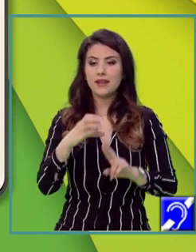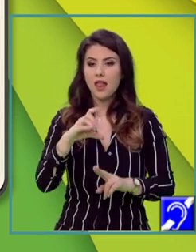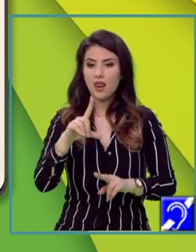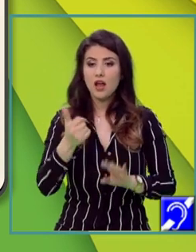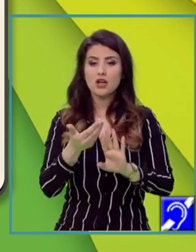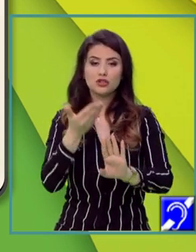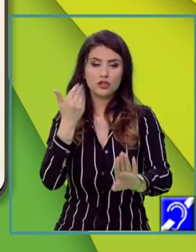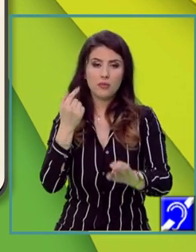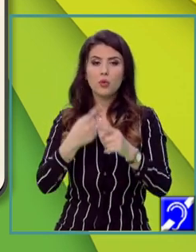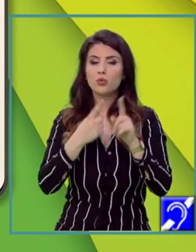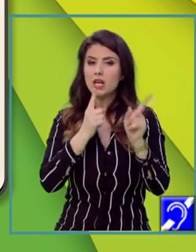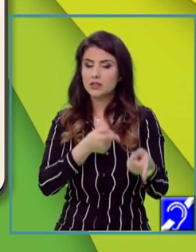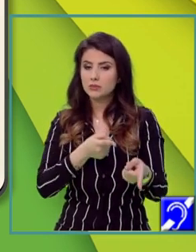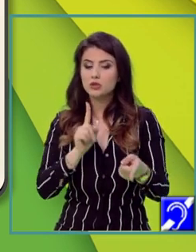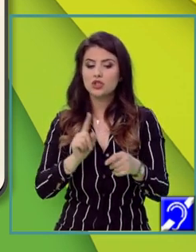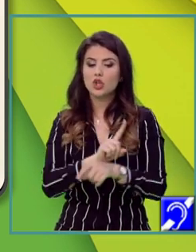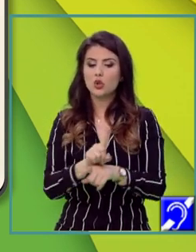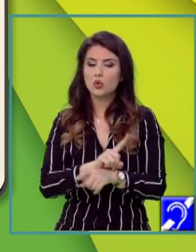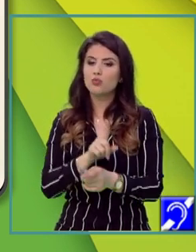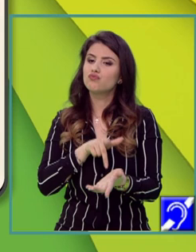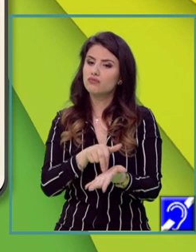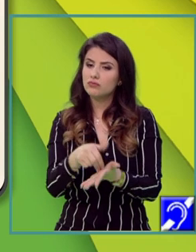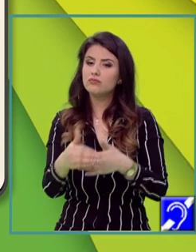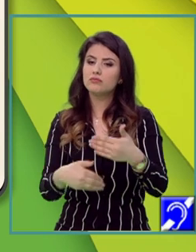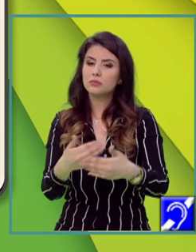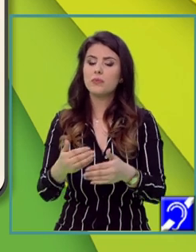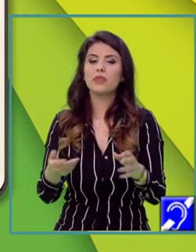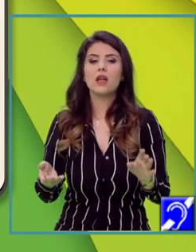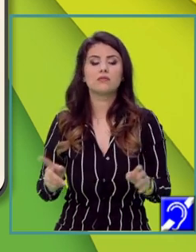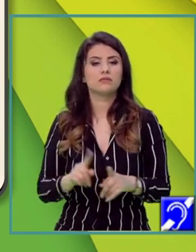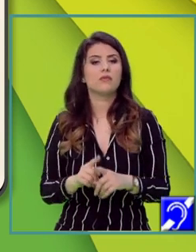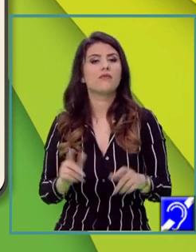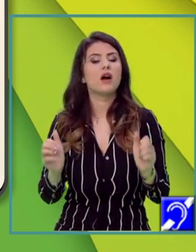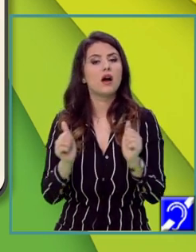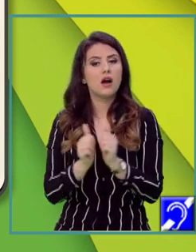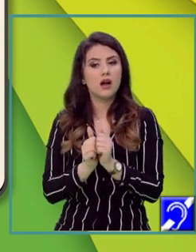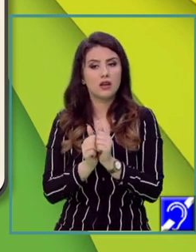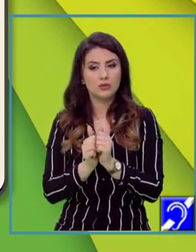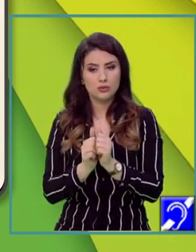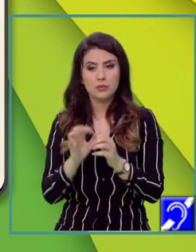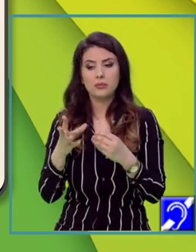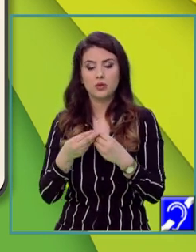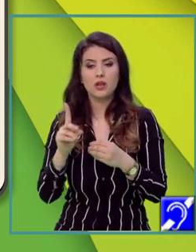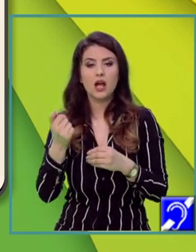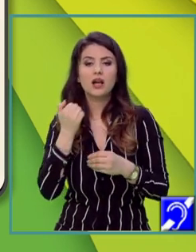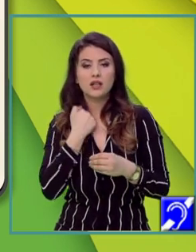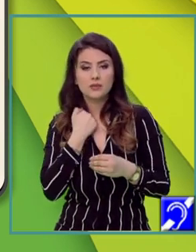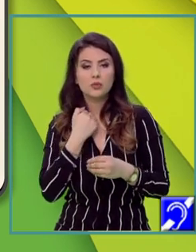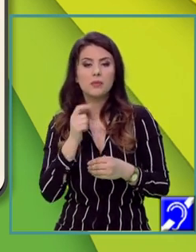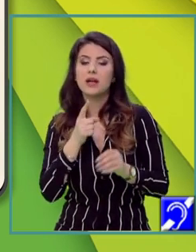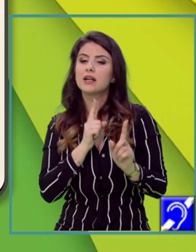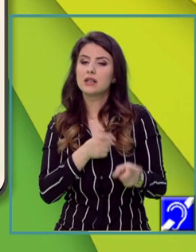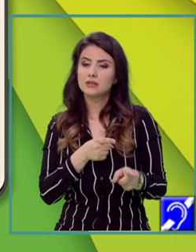de începerea războiului și drumul parcurs alături de superiorul său de la Câmpulung pe front